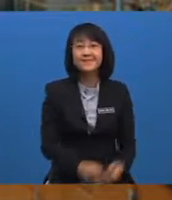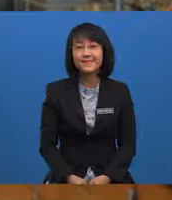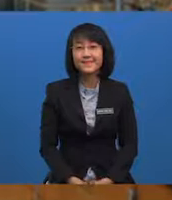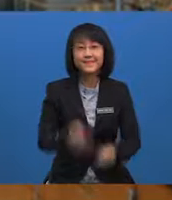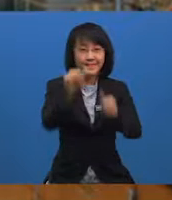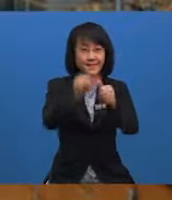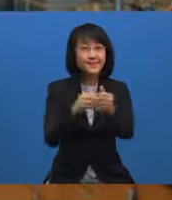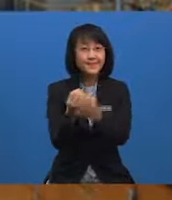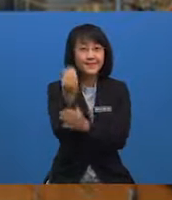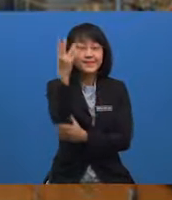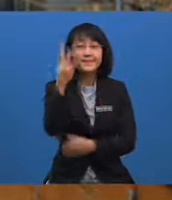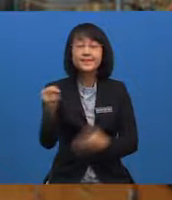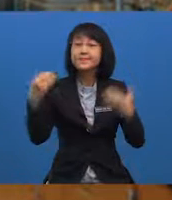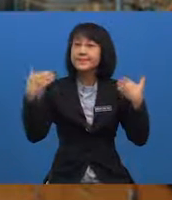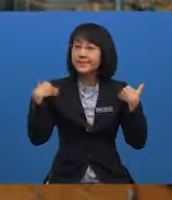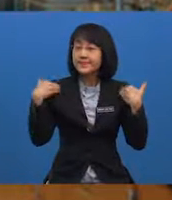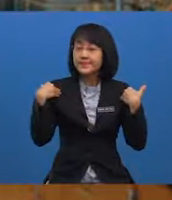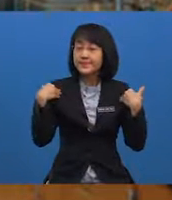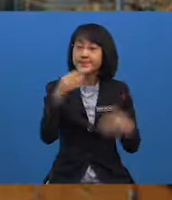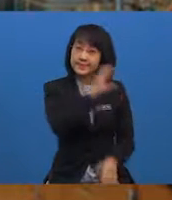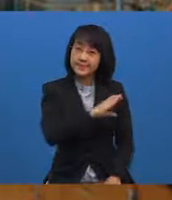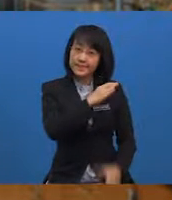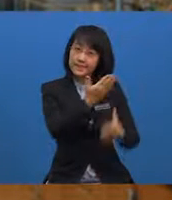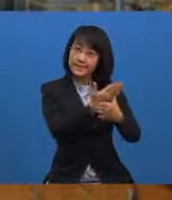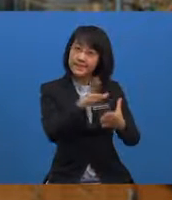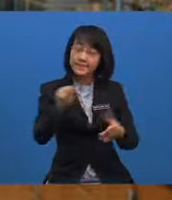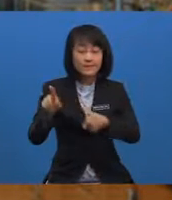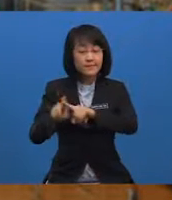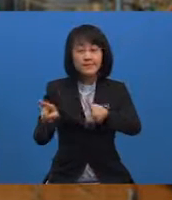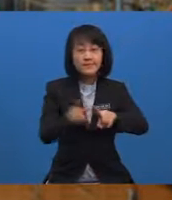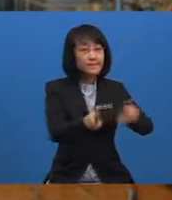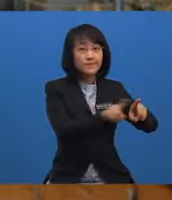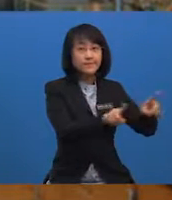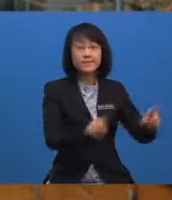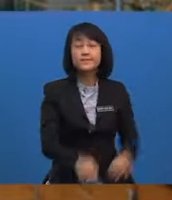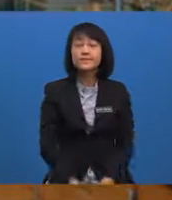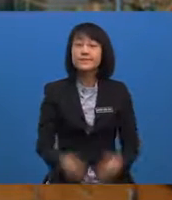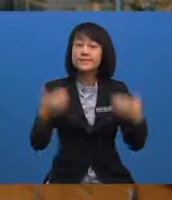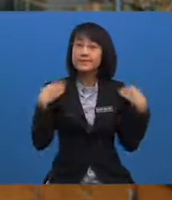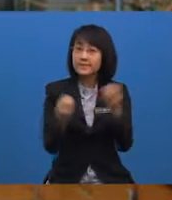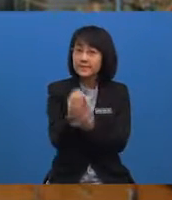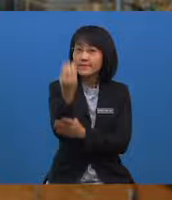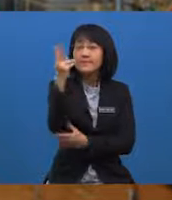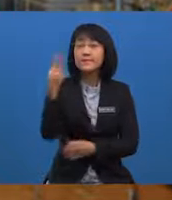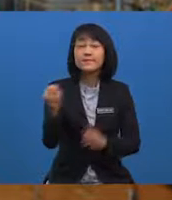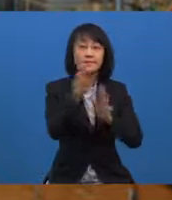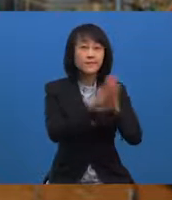Setiap tumbuhan mempunyai ciri bahagian yang berbeza. Ada